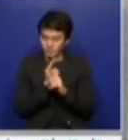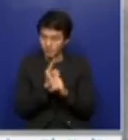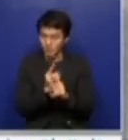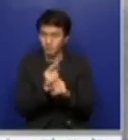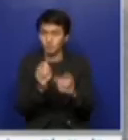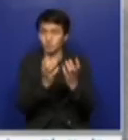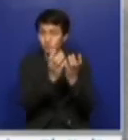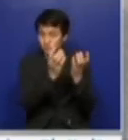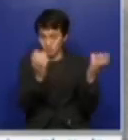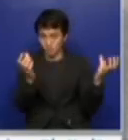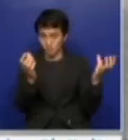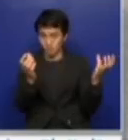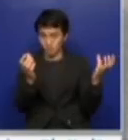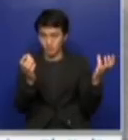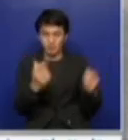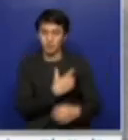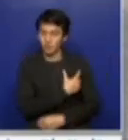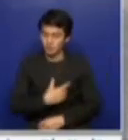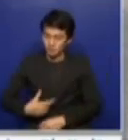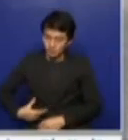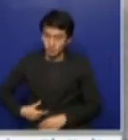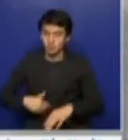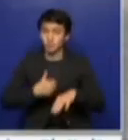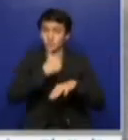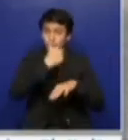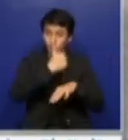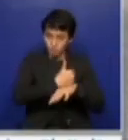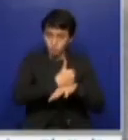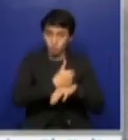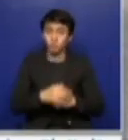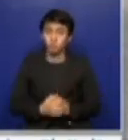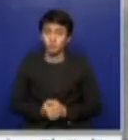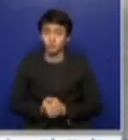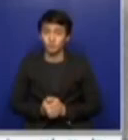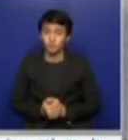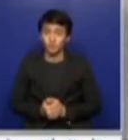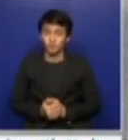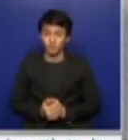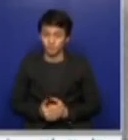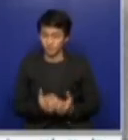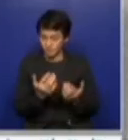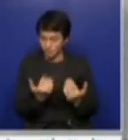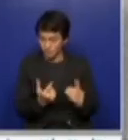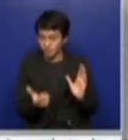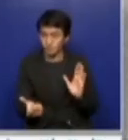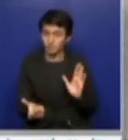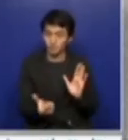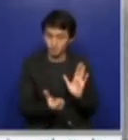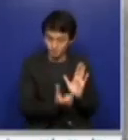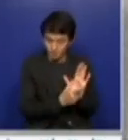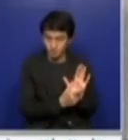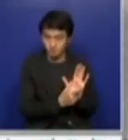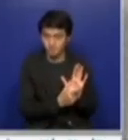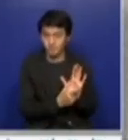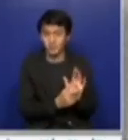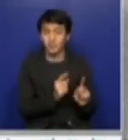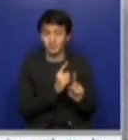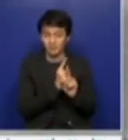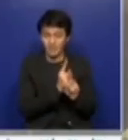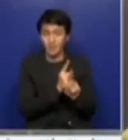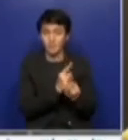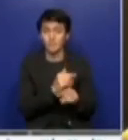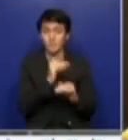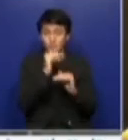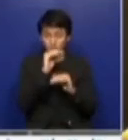มีพระมหากษัตริย์เป็นประมุขที่ปรากฏเป็นลายลักษณ์อักษรอยู่ในข้อบังคับข้อที่9ว